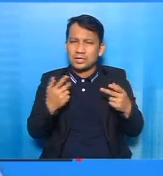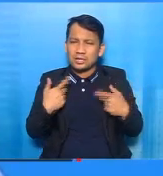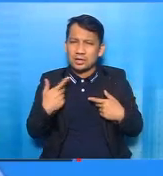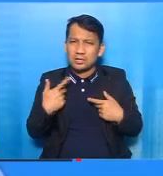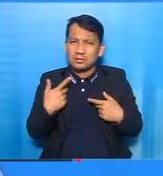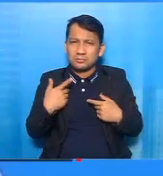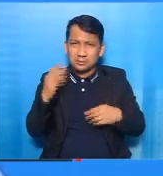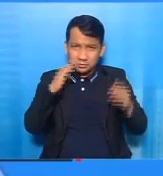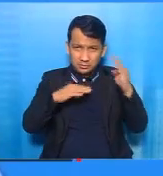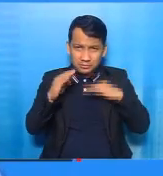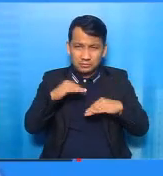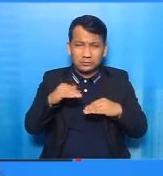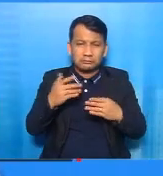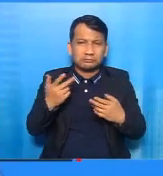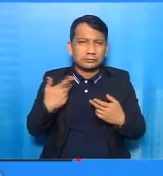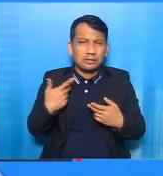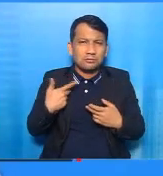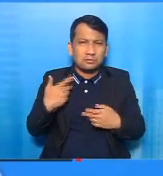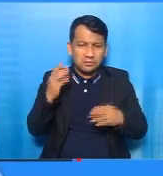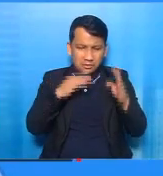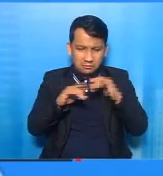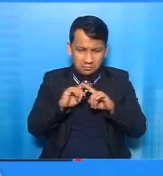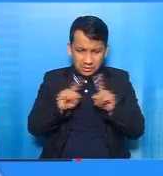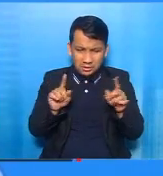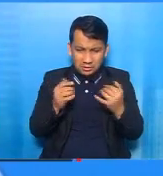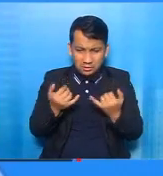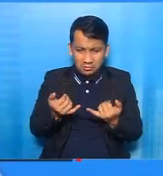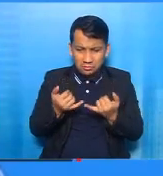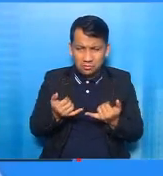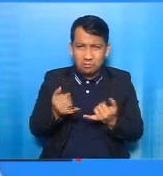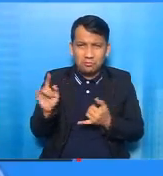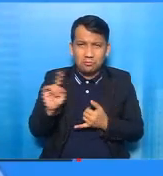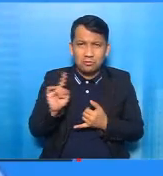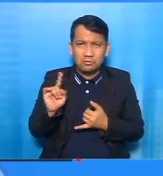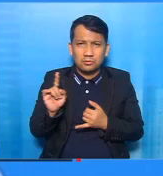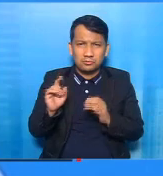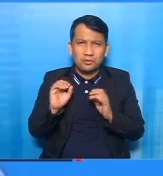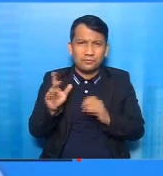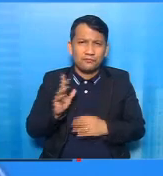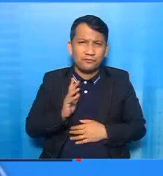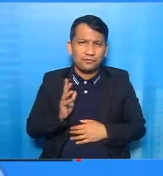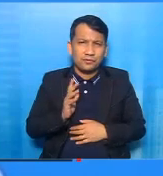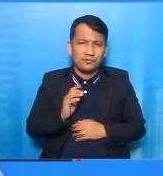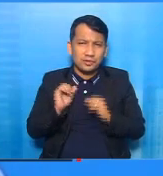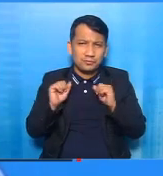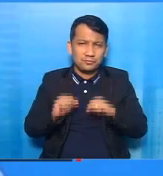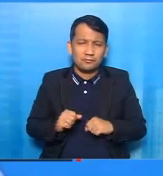ng problems minsan, no? But for now, we're still okay, no?